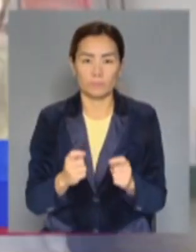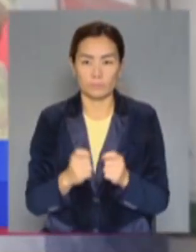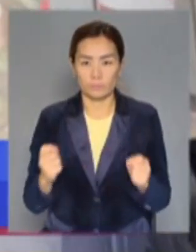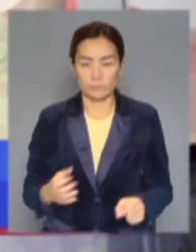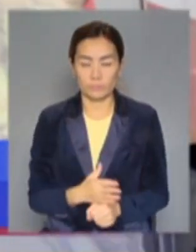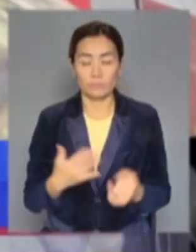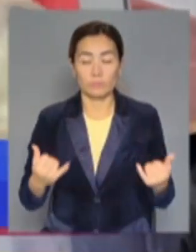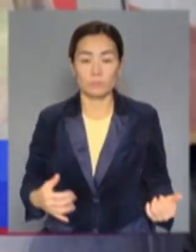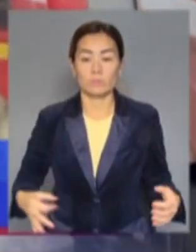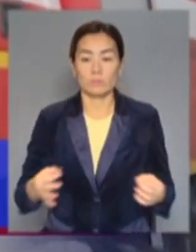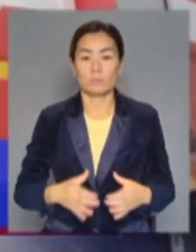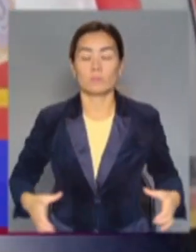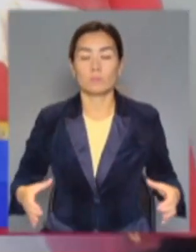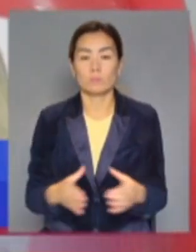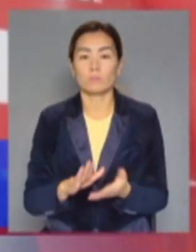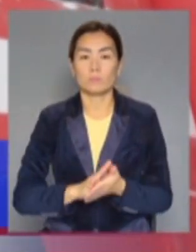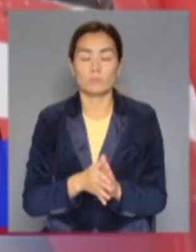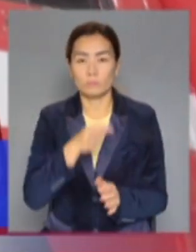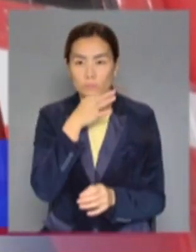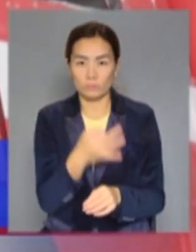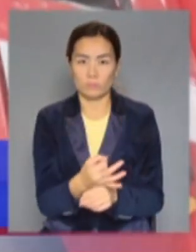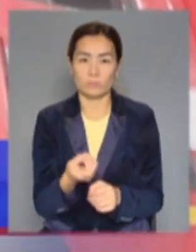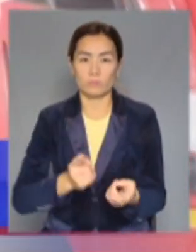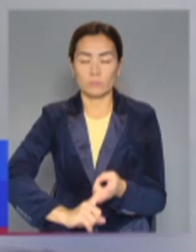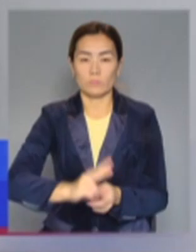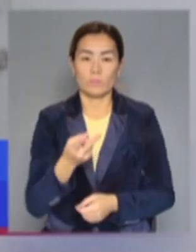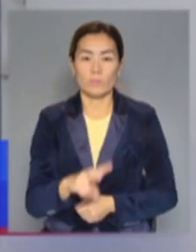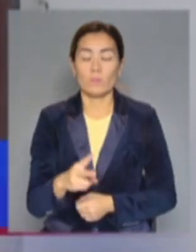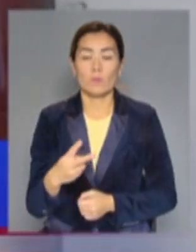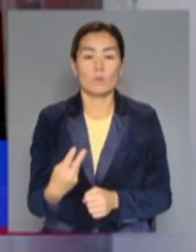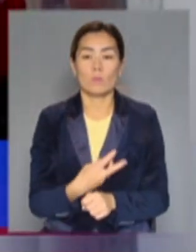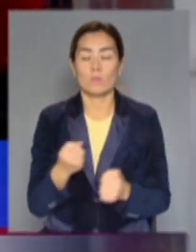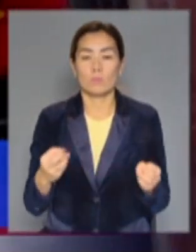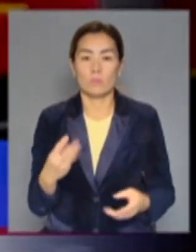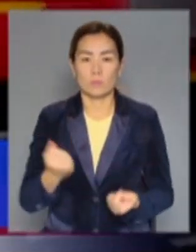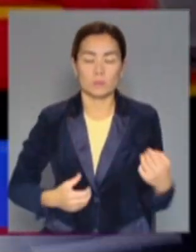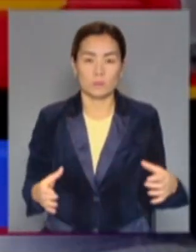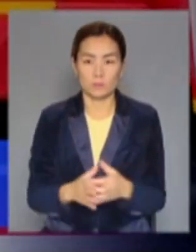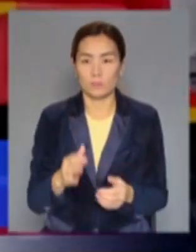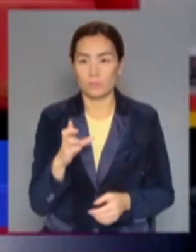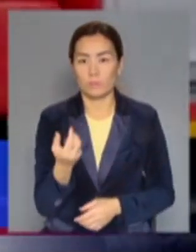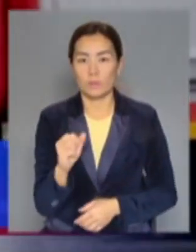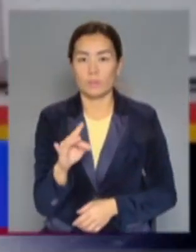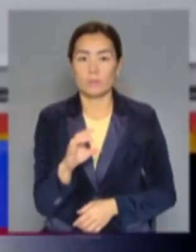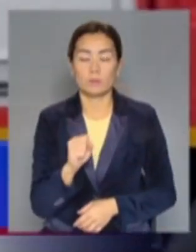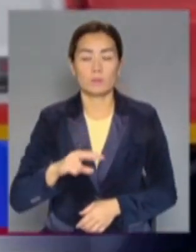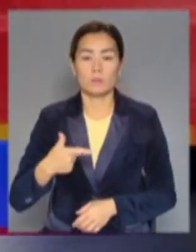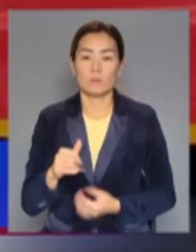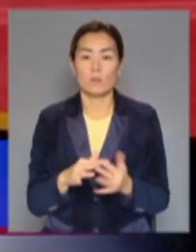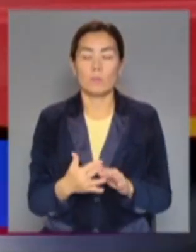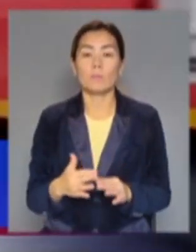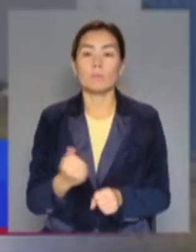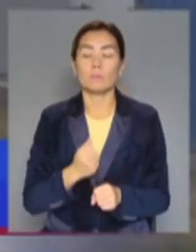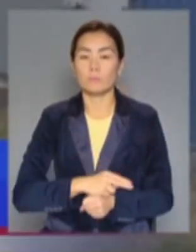құрылды. Қазіргі уақытта облыстық төтенше жағдайлар департаментіне қарасты 2 дана өрт сөндіру автокөлігі Бейбарыс және Алға ауылдарына